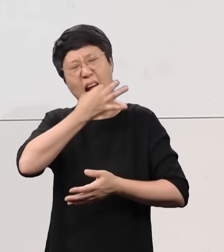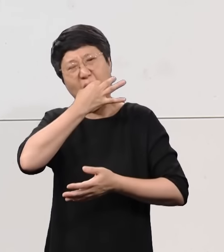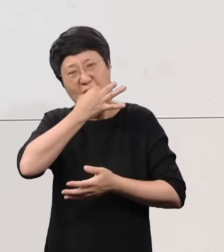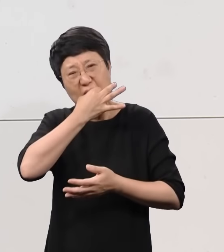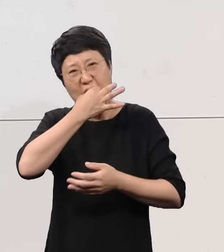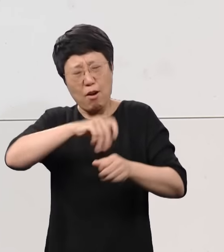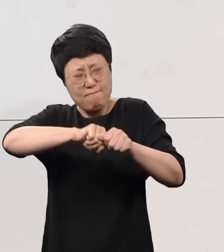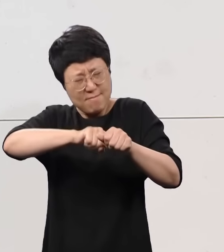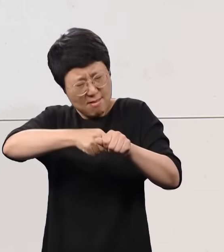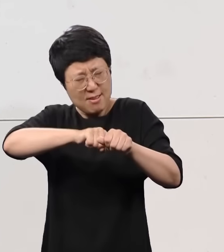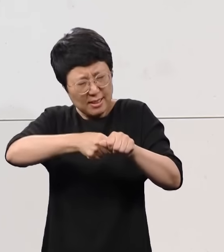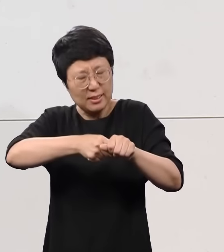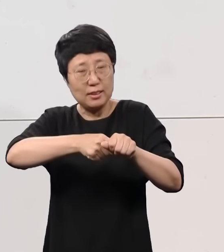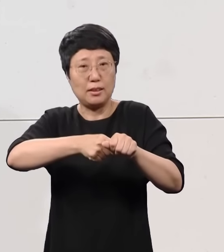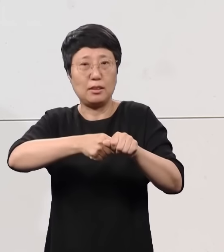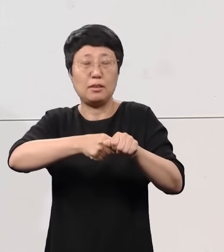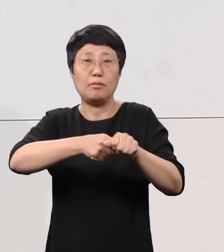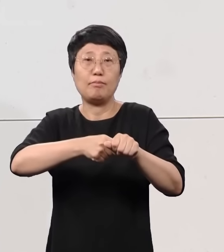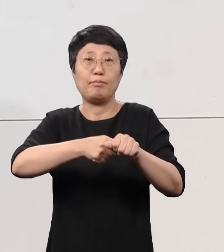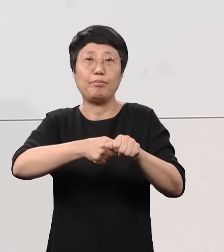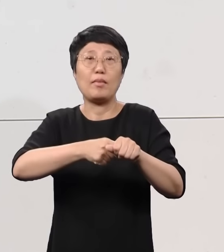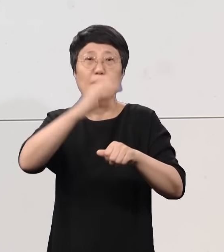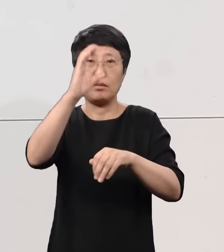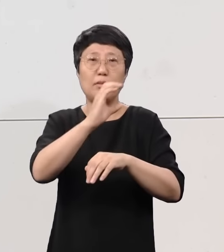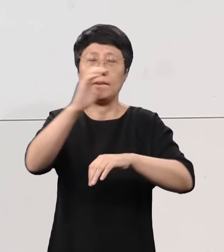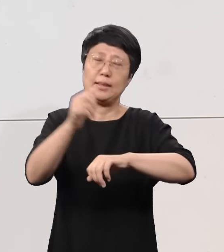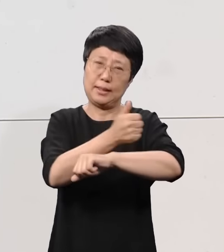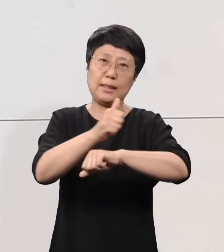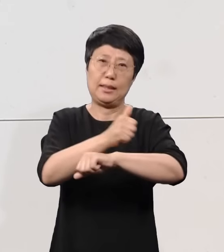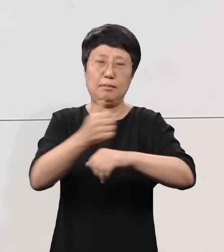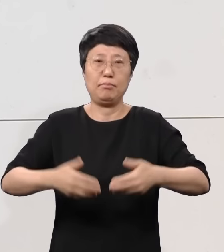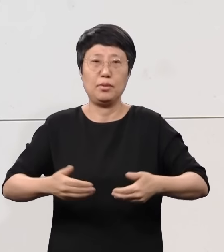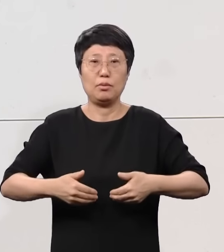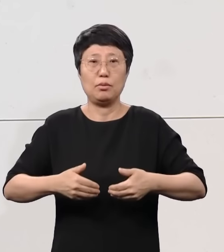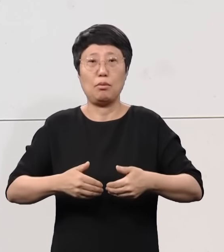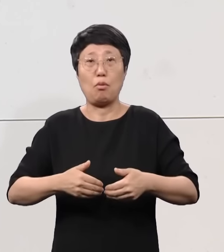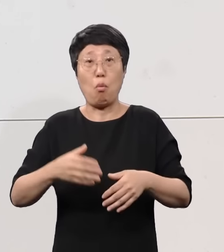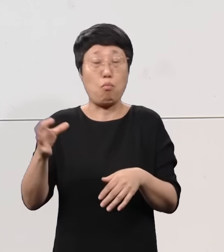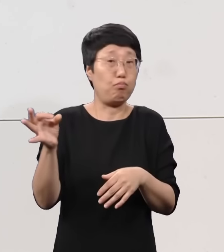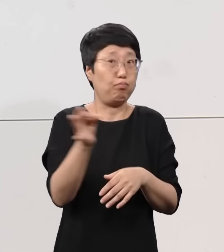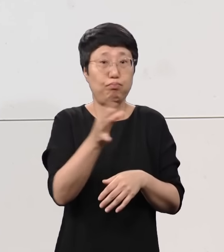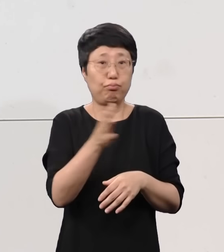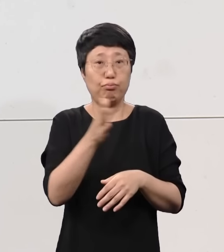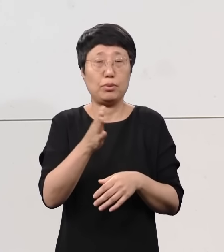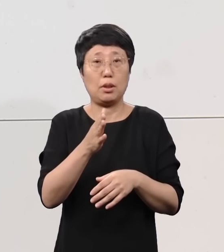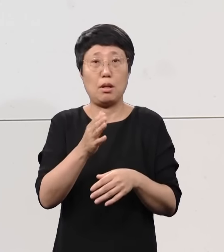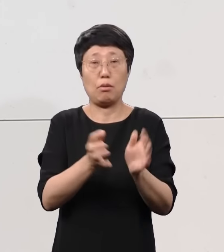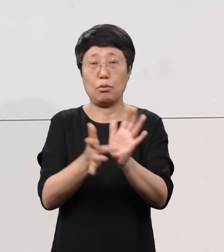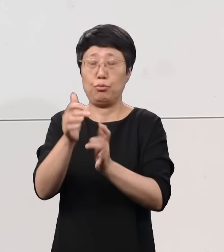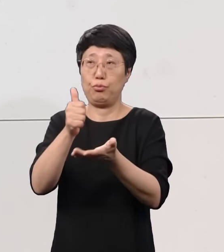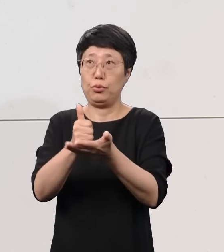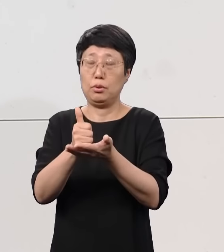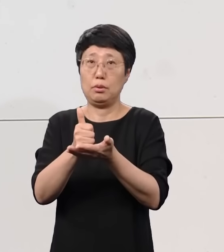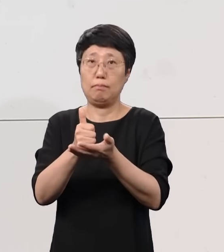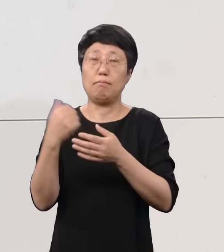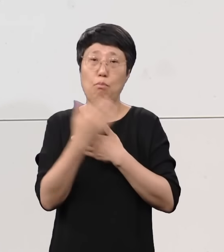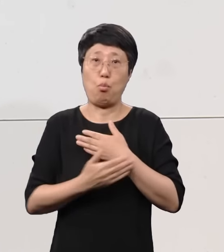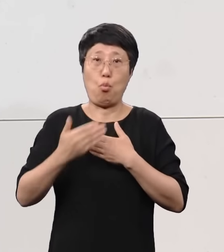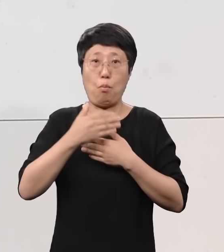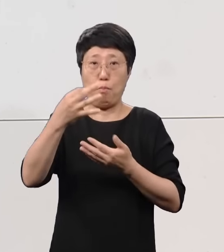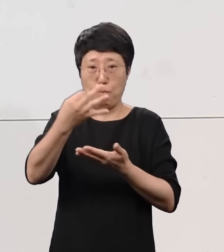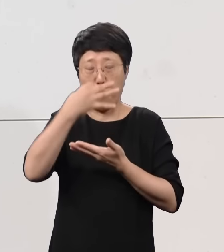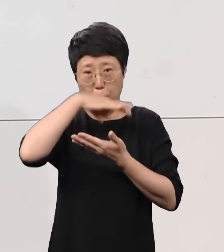억지로라도 야 되는 것 을는를지고 있는 사람들입니다